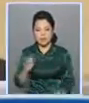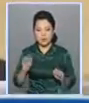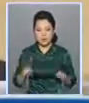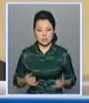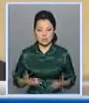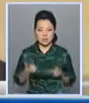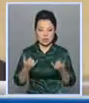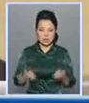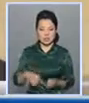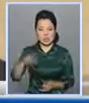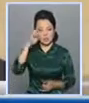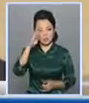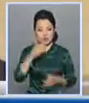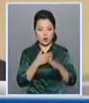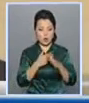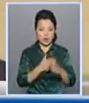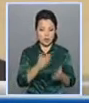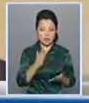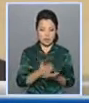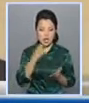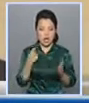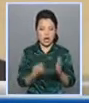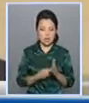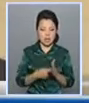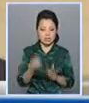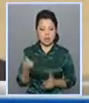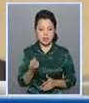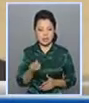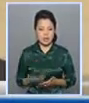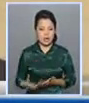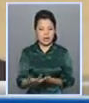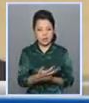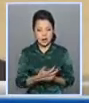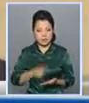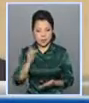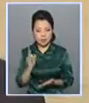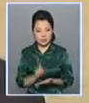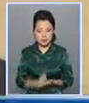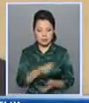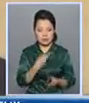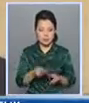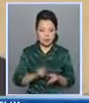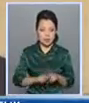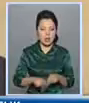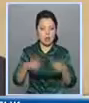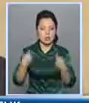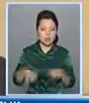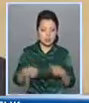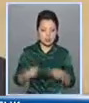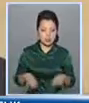жасалған, мемлекет көмектесіп жатыр. Осы астықты өңдеп жинап алып, сақтап, жақсысы